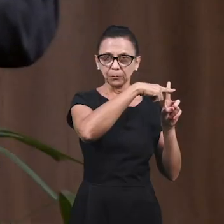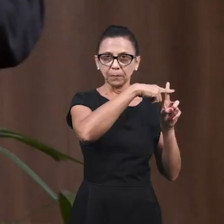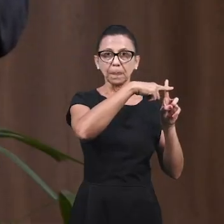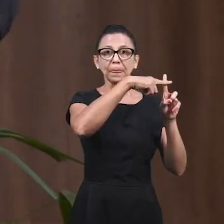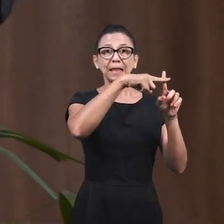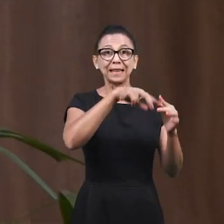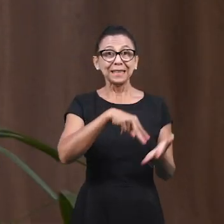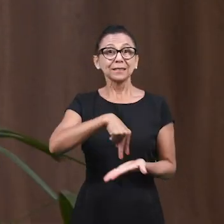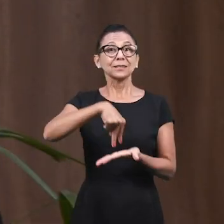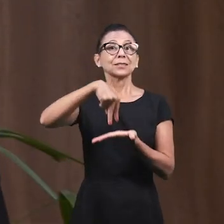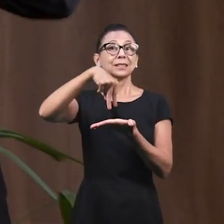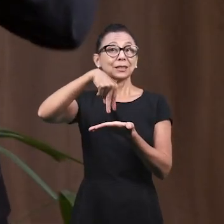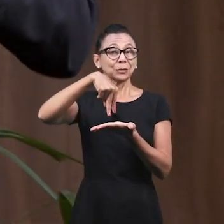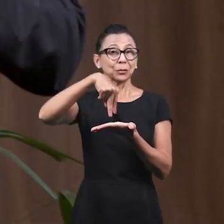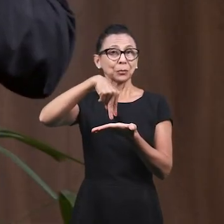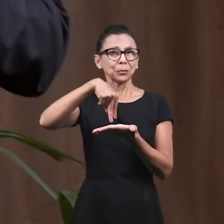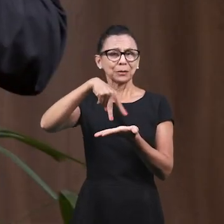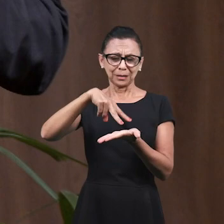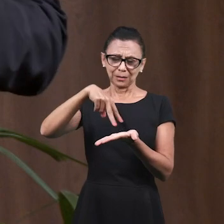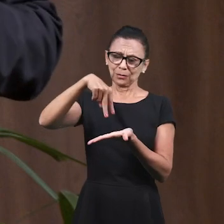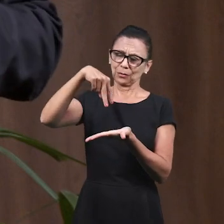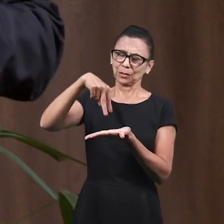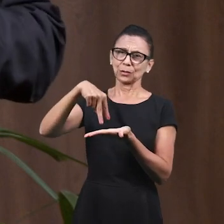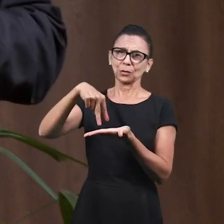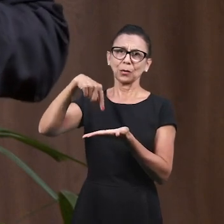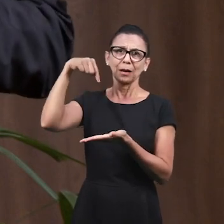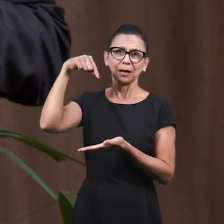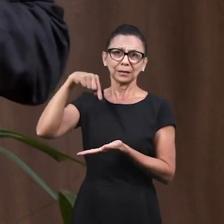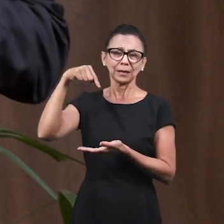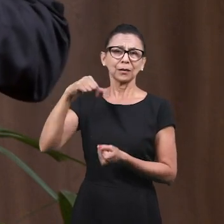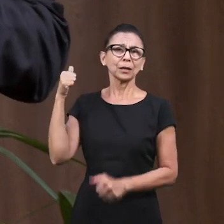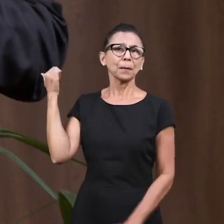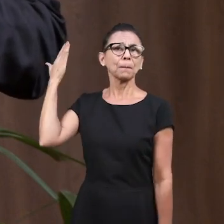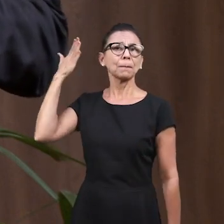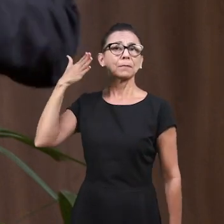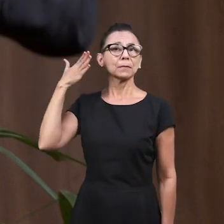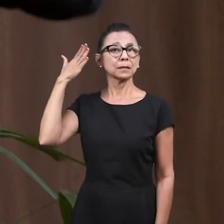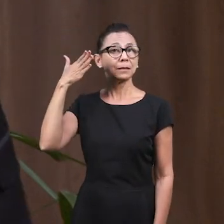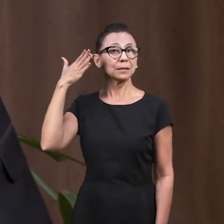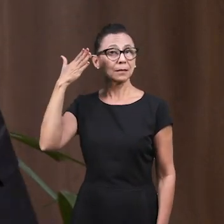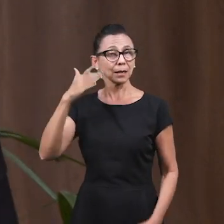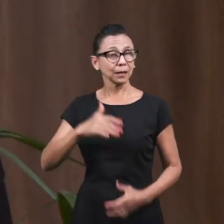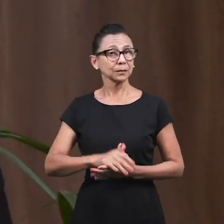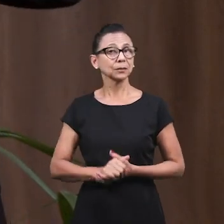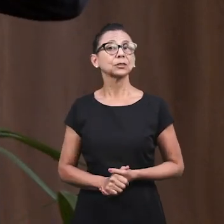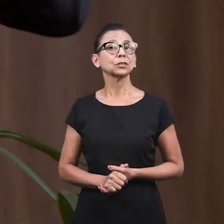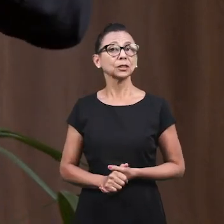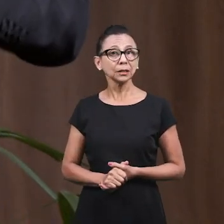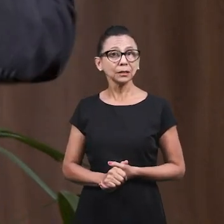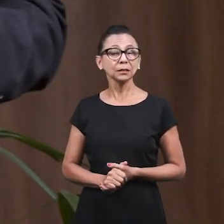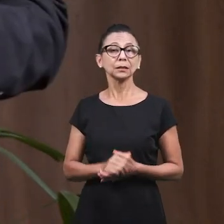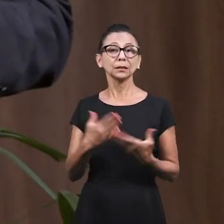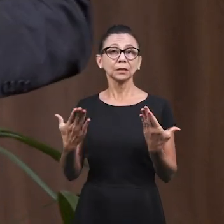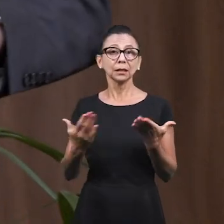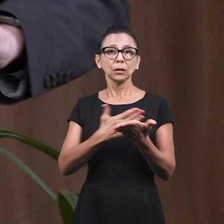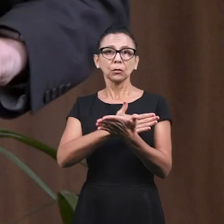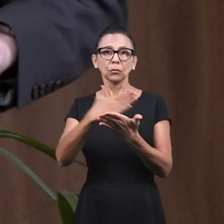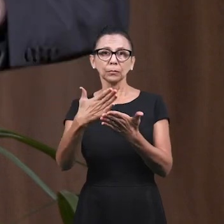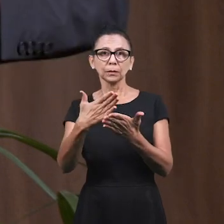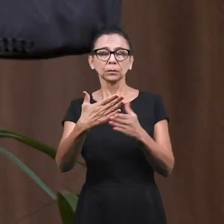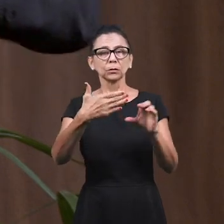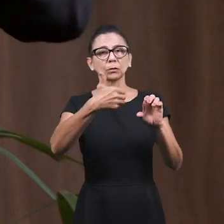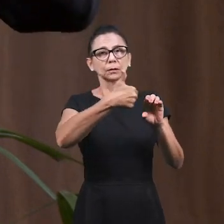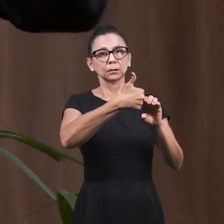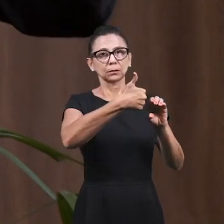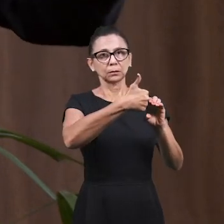великим посланием, проповедью, которая была установлена и которая установила